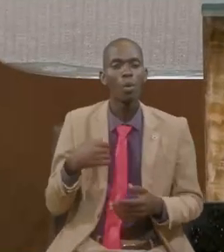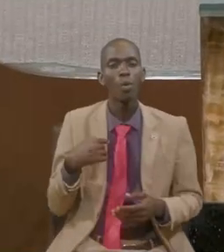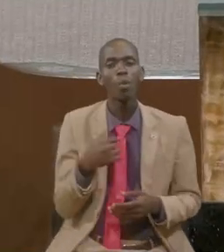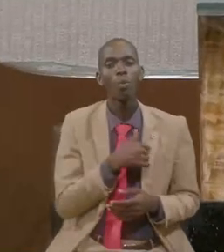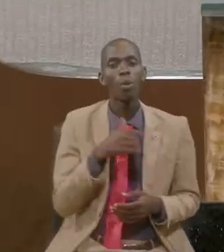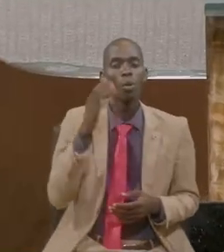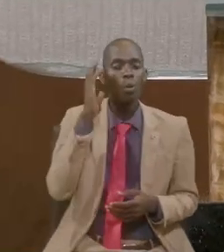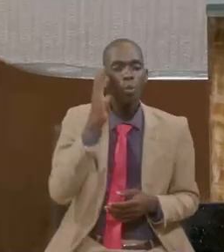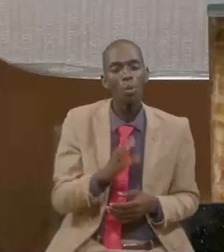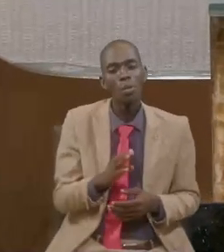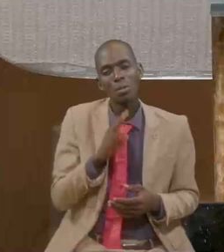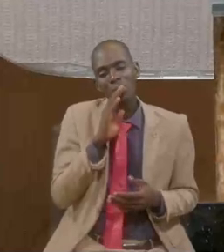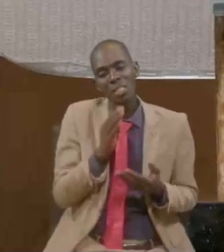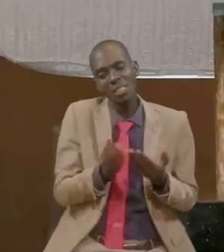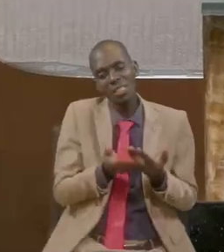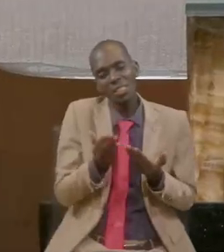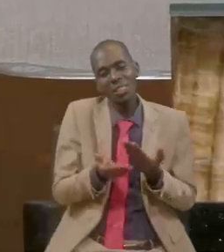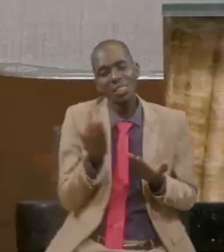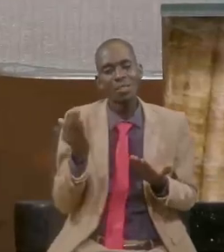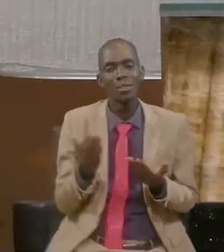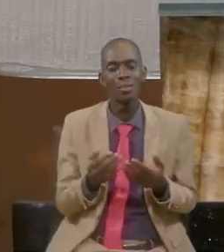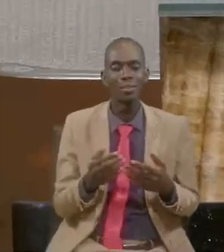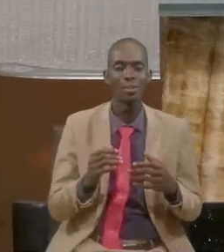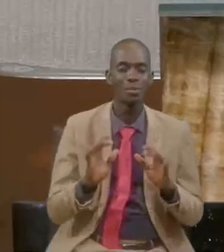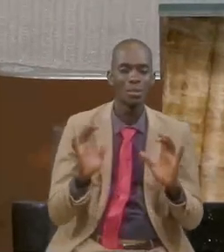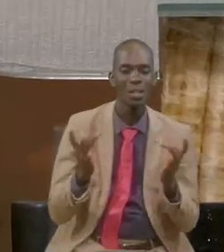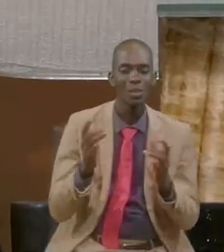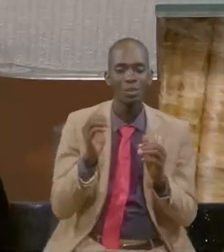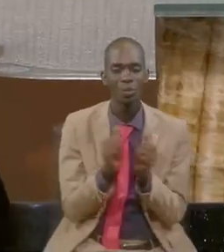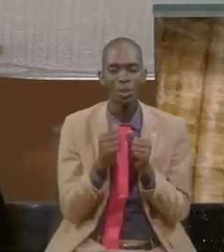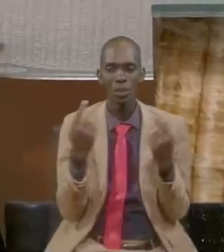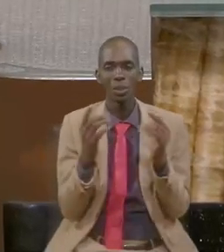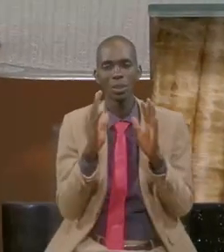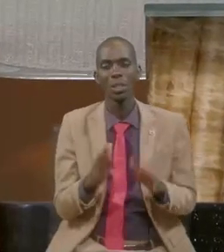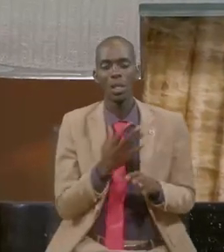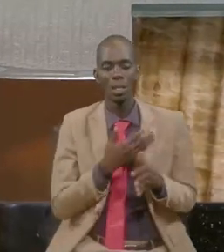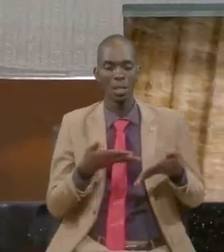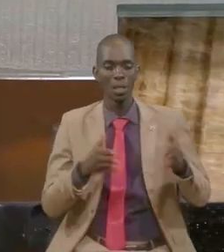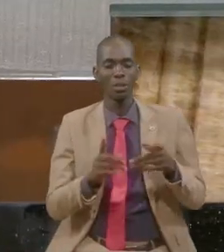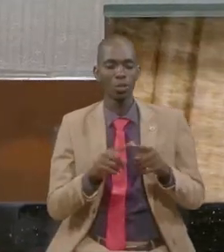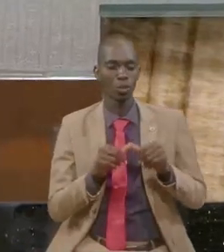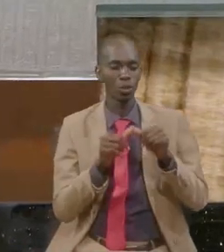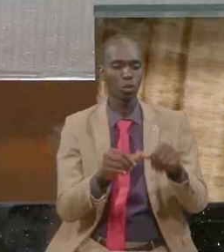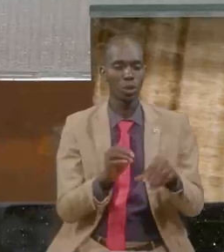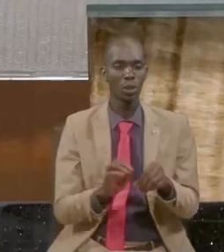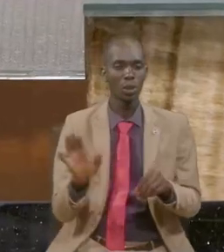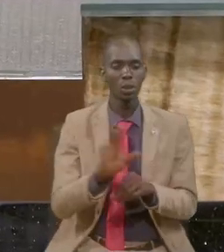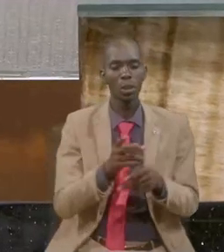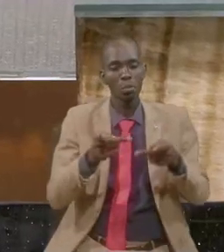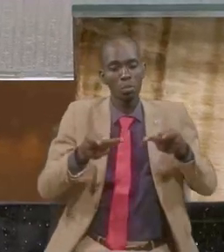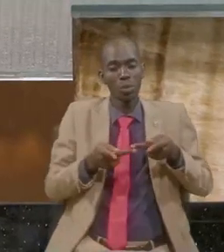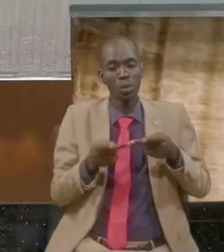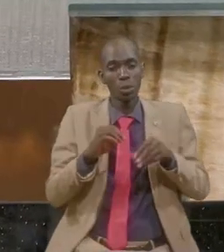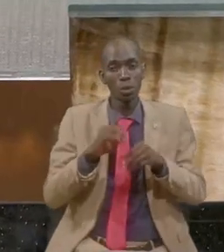que nous soyons bons avec les pécheurs qui restent dans leur pollution. Mon